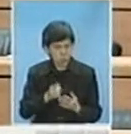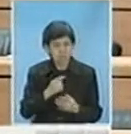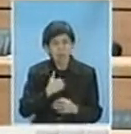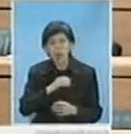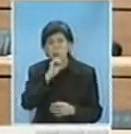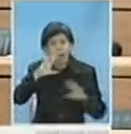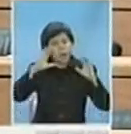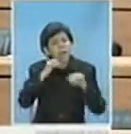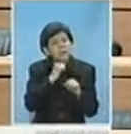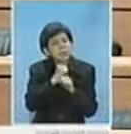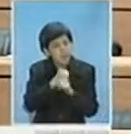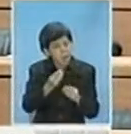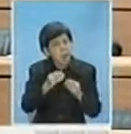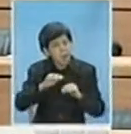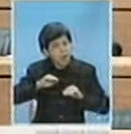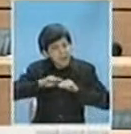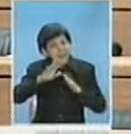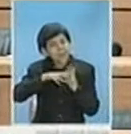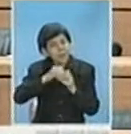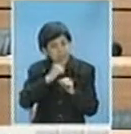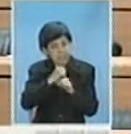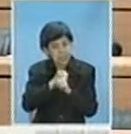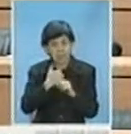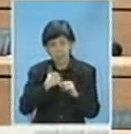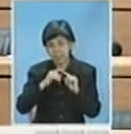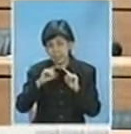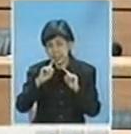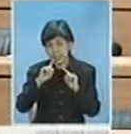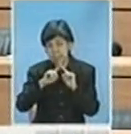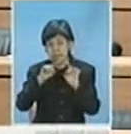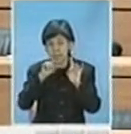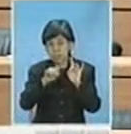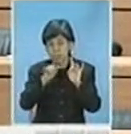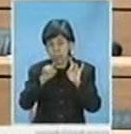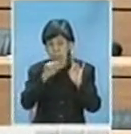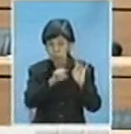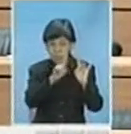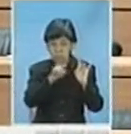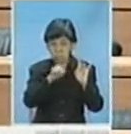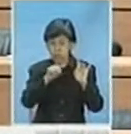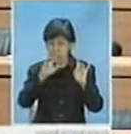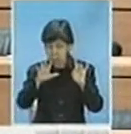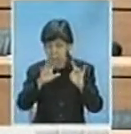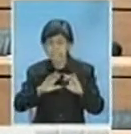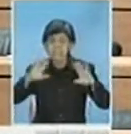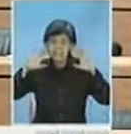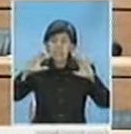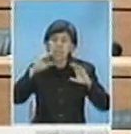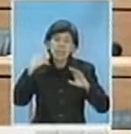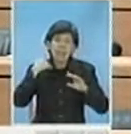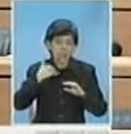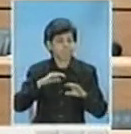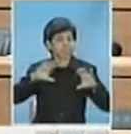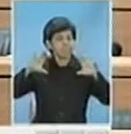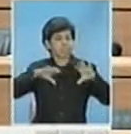ำมั่นสัญญาจากรัฐบาลที่แถลงนโยบายรัฐบาลไว้ในข้อ 8.1.5 ท่านรัฐบาลจะพัฒนาความโปร่ง